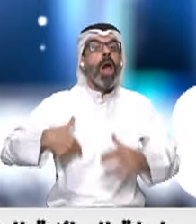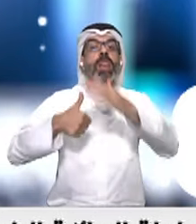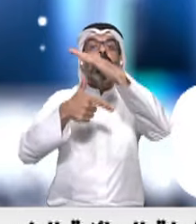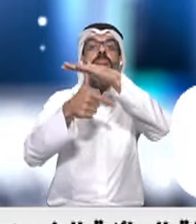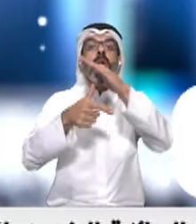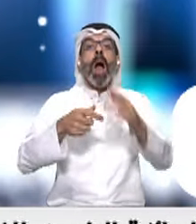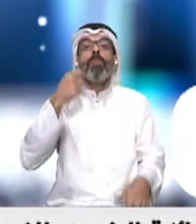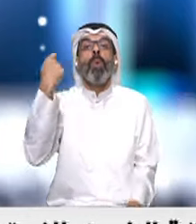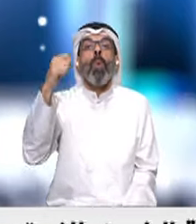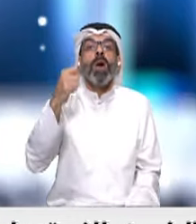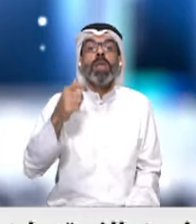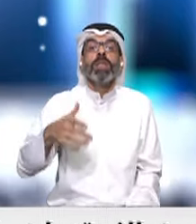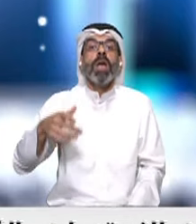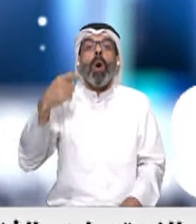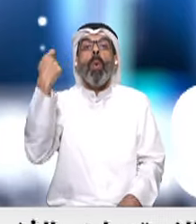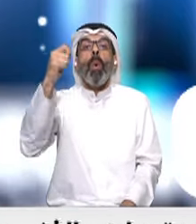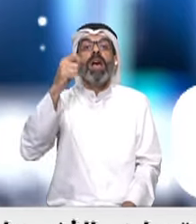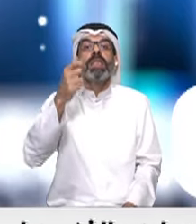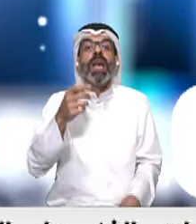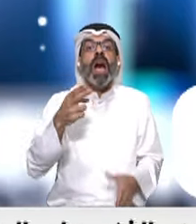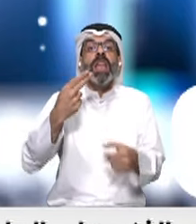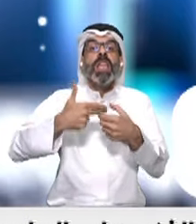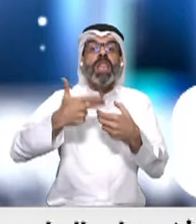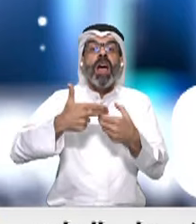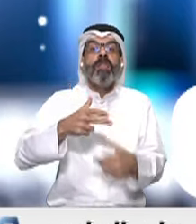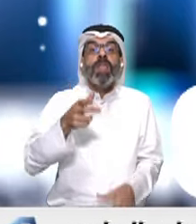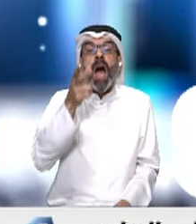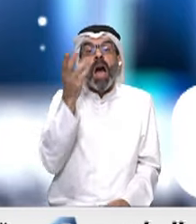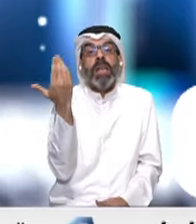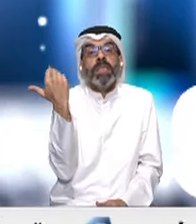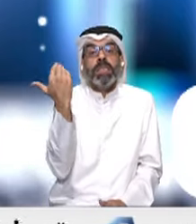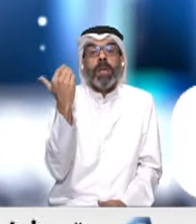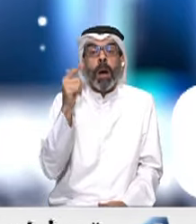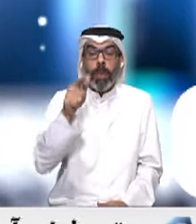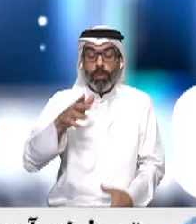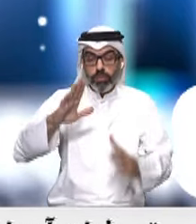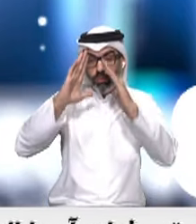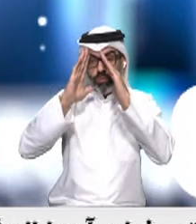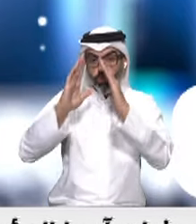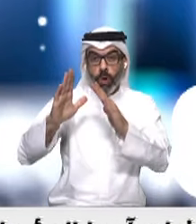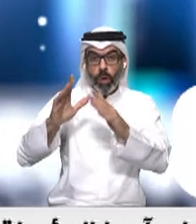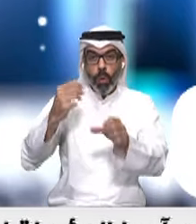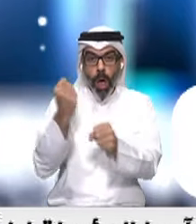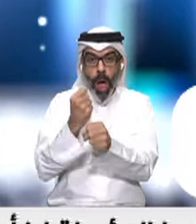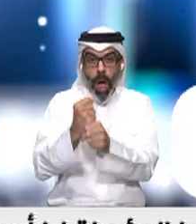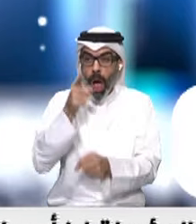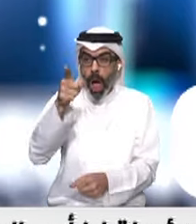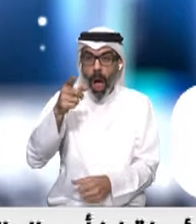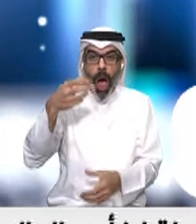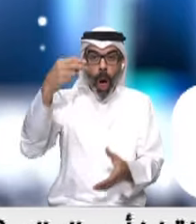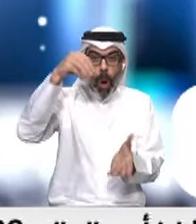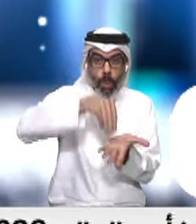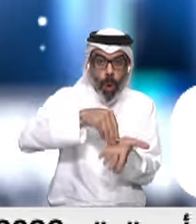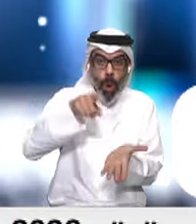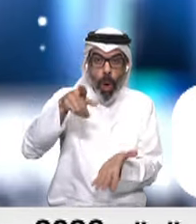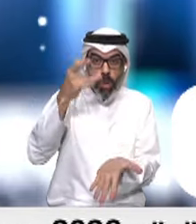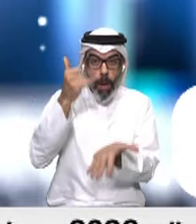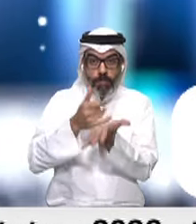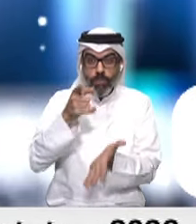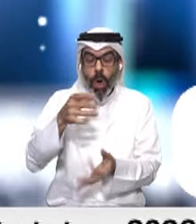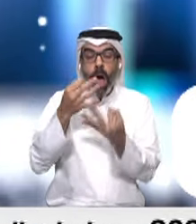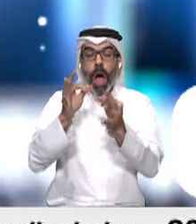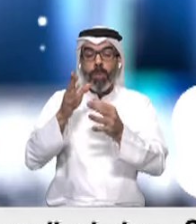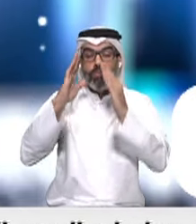النفط السابق الدكتور عماد محمد العتيقي على جهوده المخلصه التي بذلها اثناء توليه مهام مسؤولياته